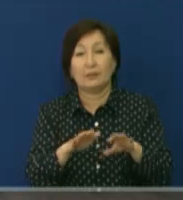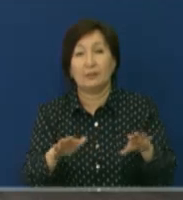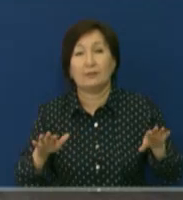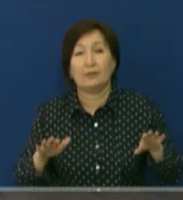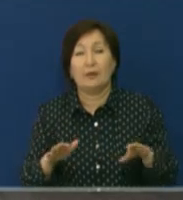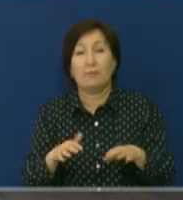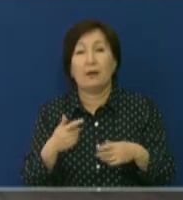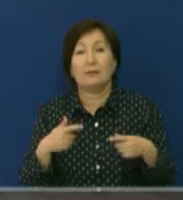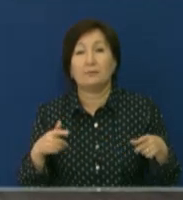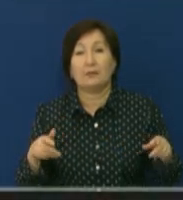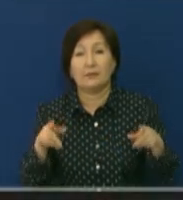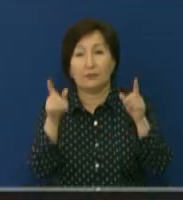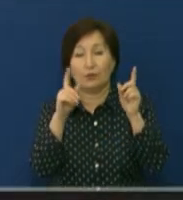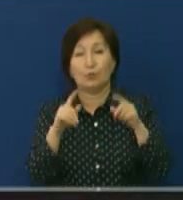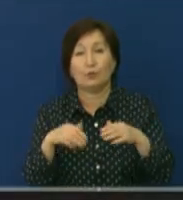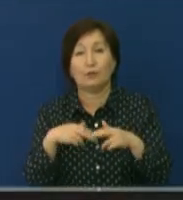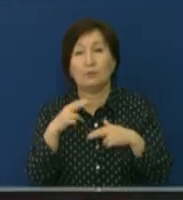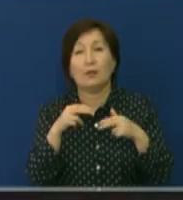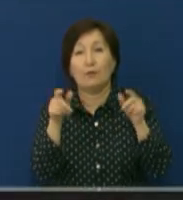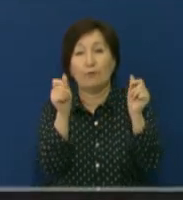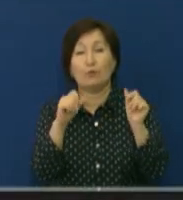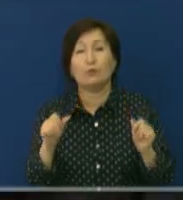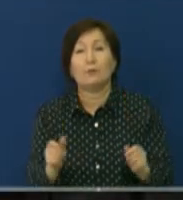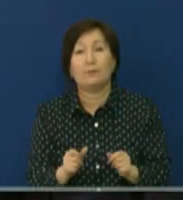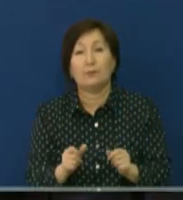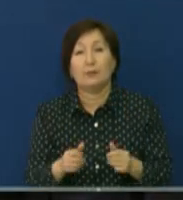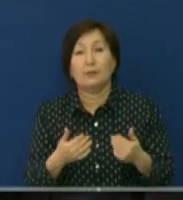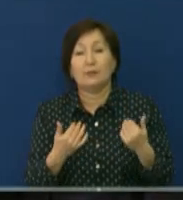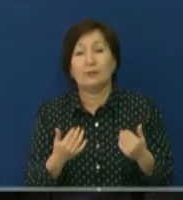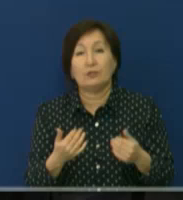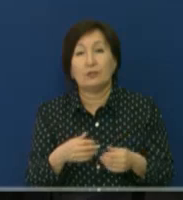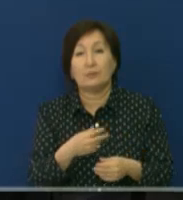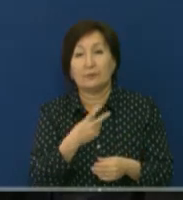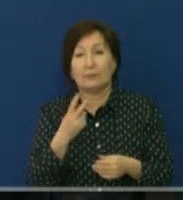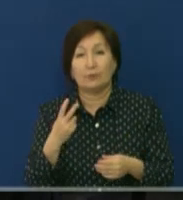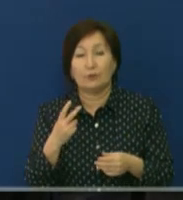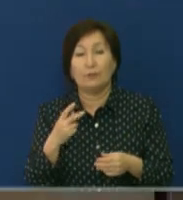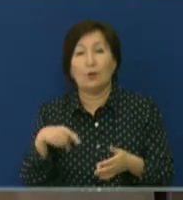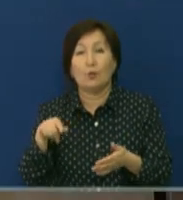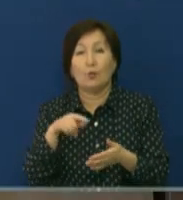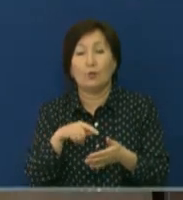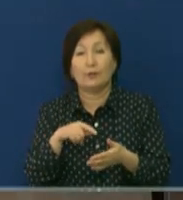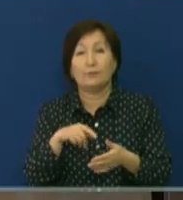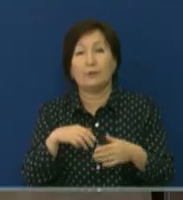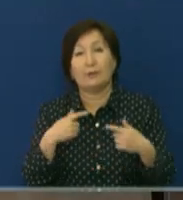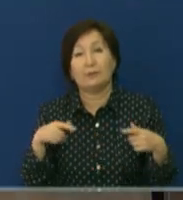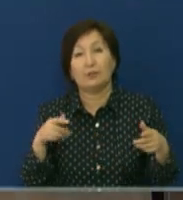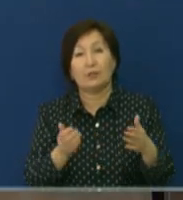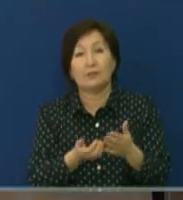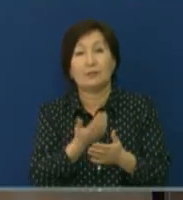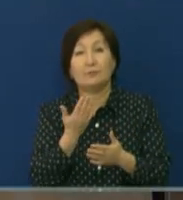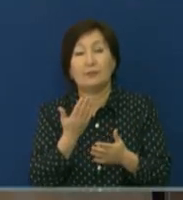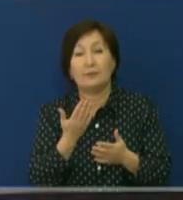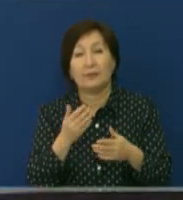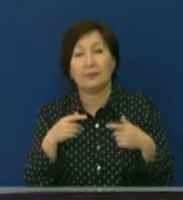формами махаджан в их метров отметил что именно благодаря арт-объектом преображается облик улиц также выслушав